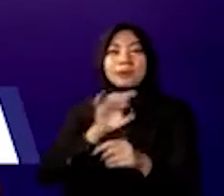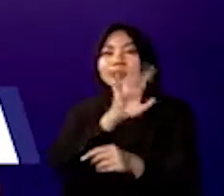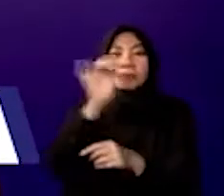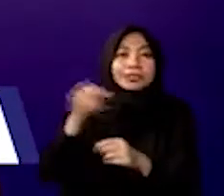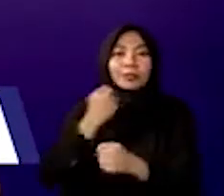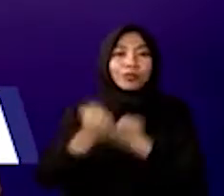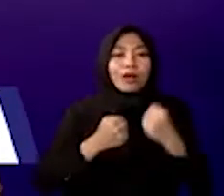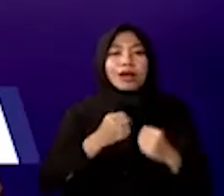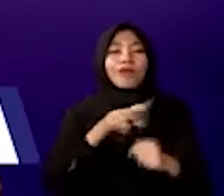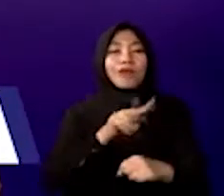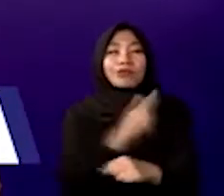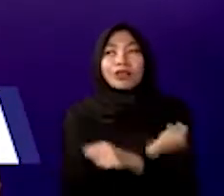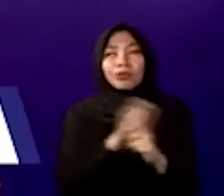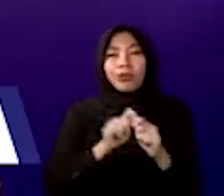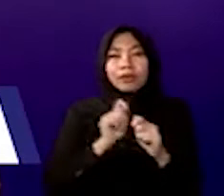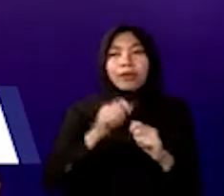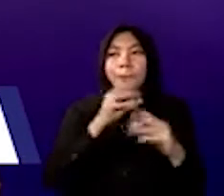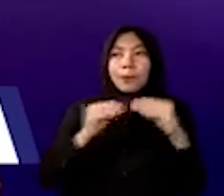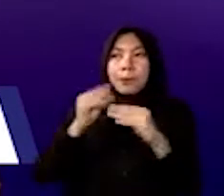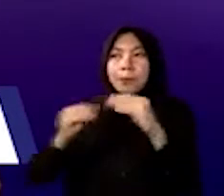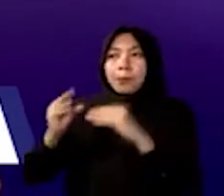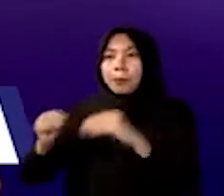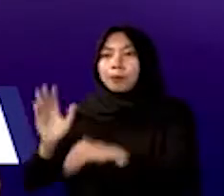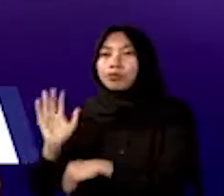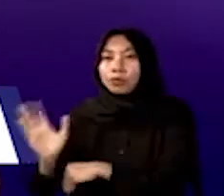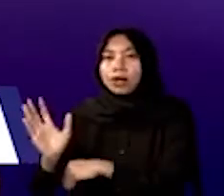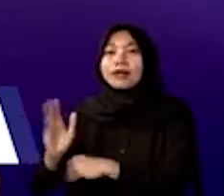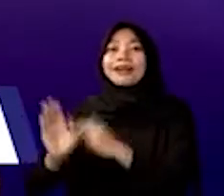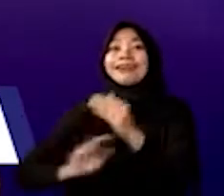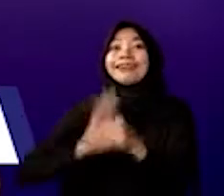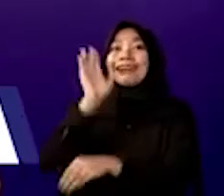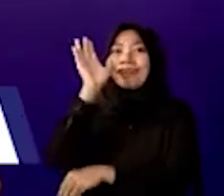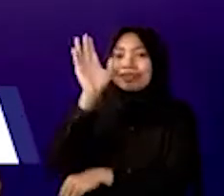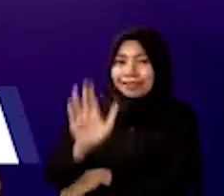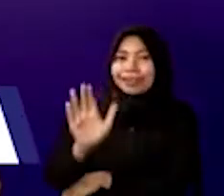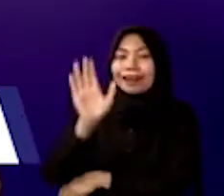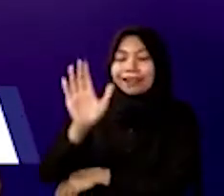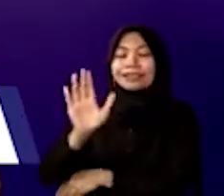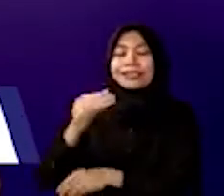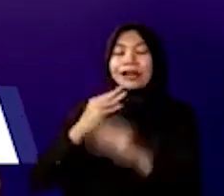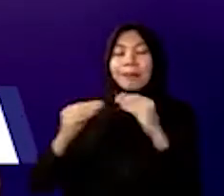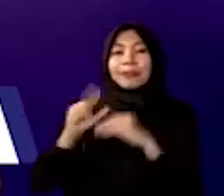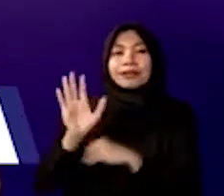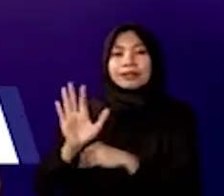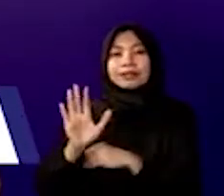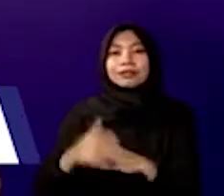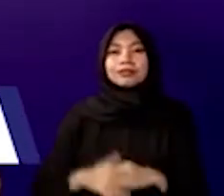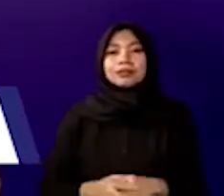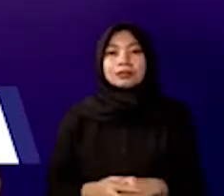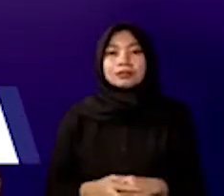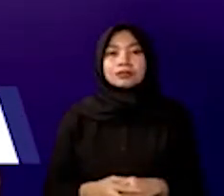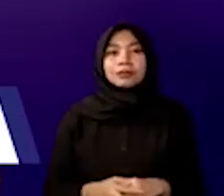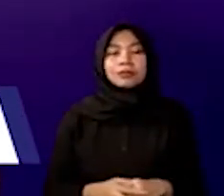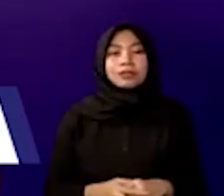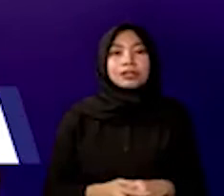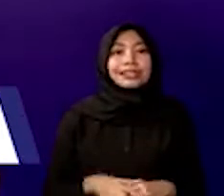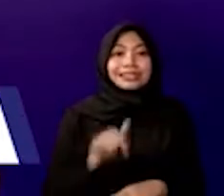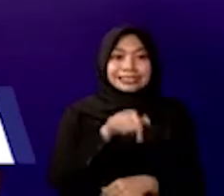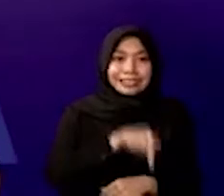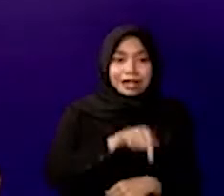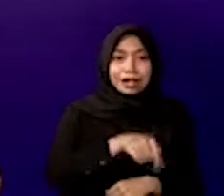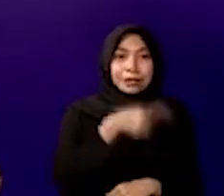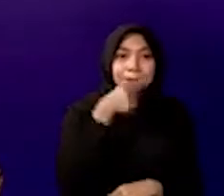Eh ini nanti eh kita membahas dan menggarap yang sudah kita